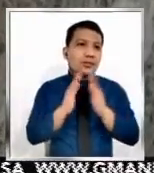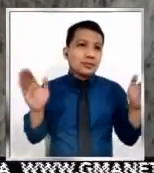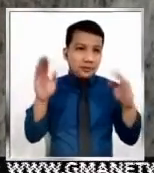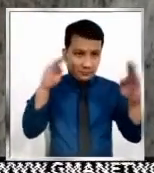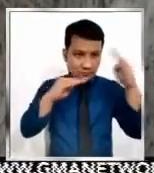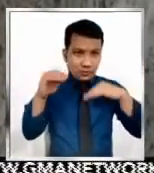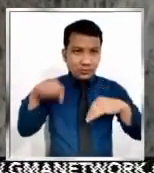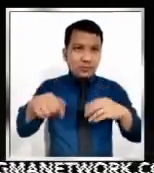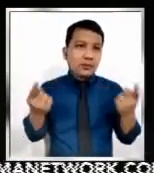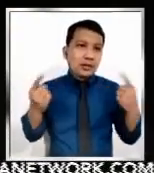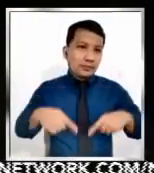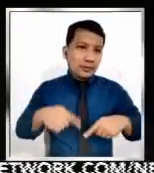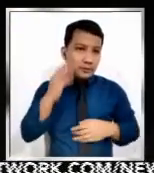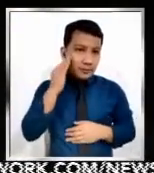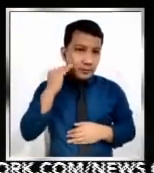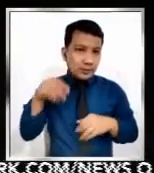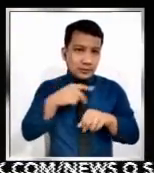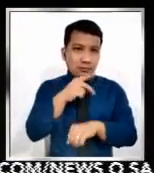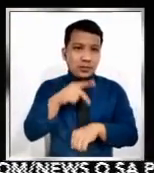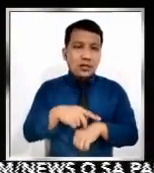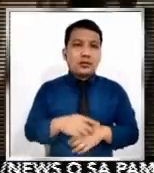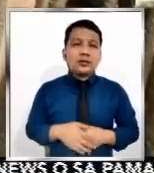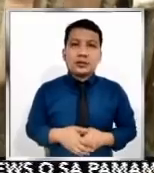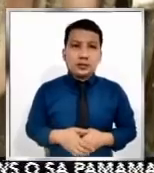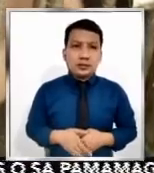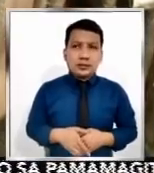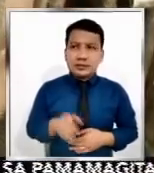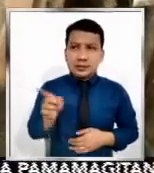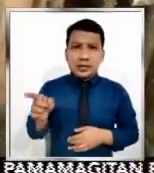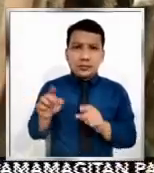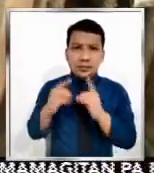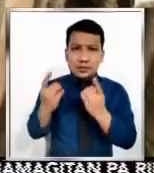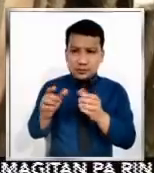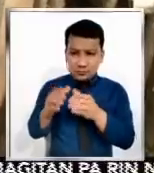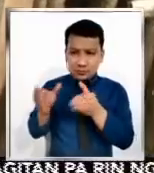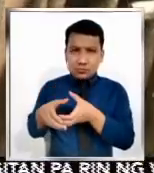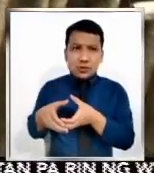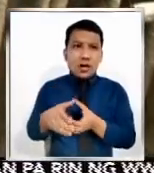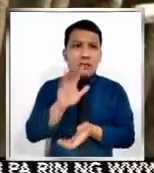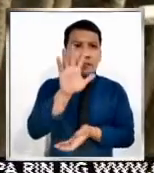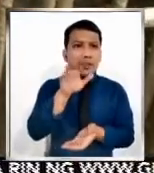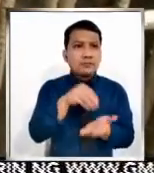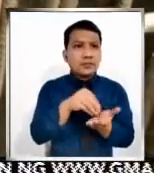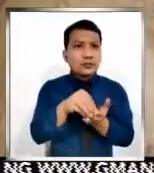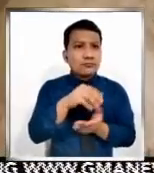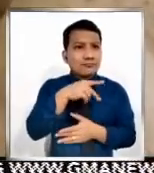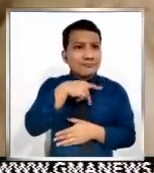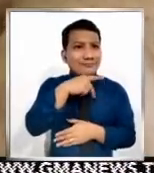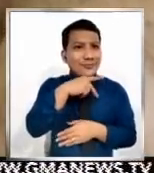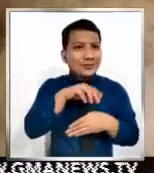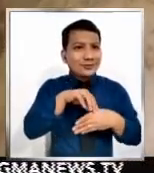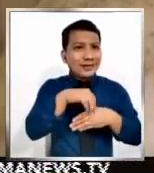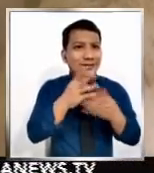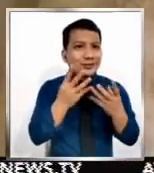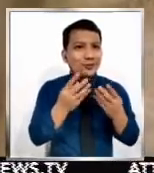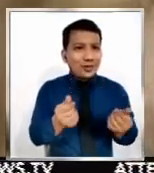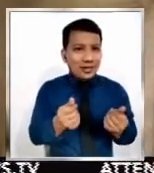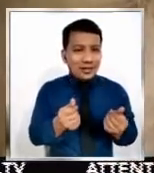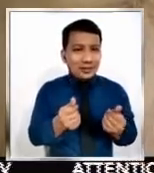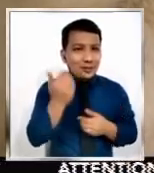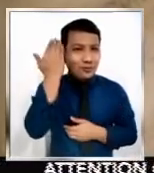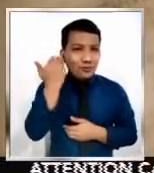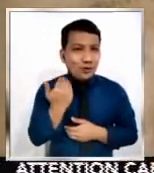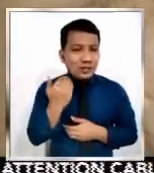sa grupo, 5 milyong baboy na ang nawala sa Luzon. Itong taong ito, mas mawawala ng supply ng